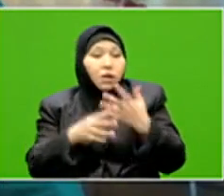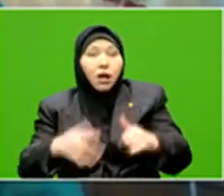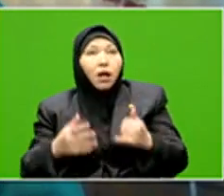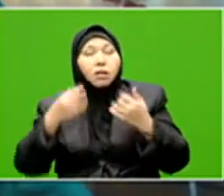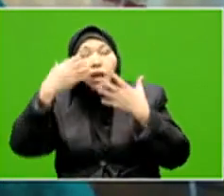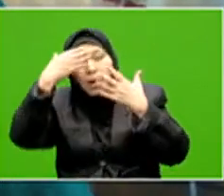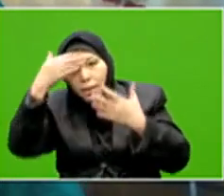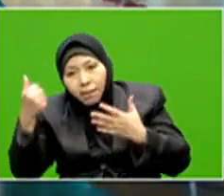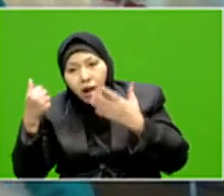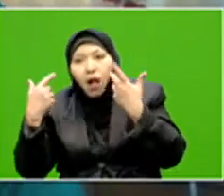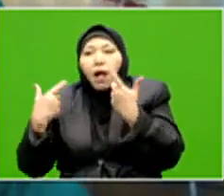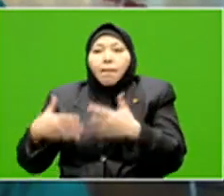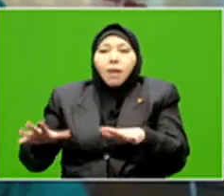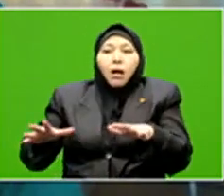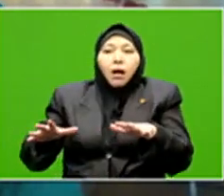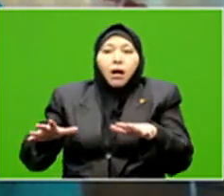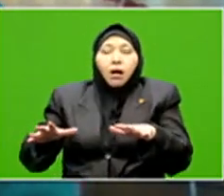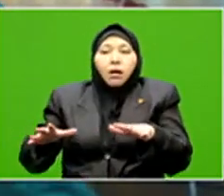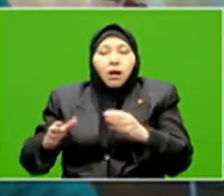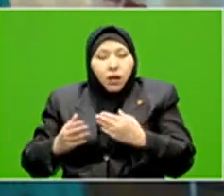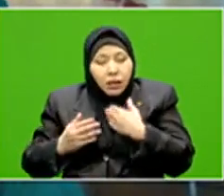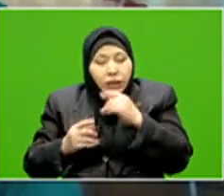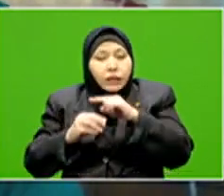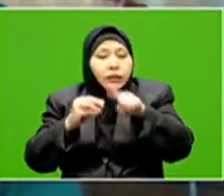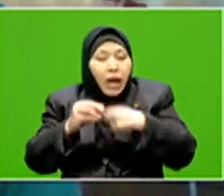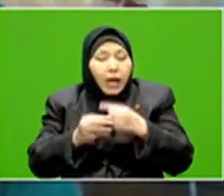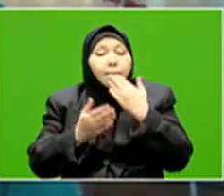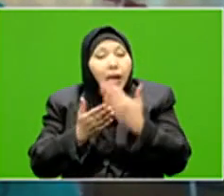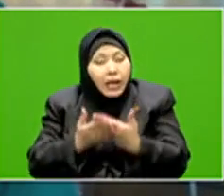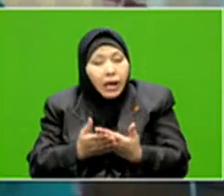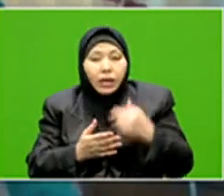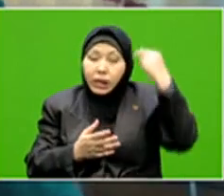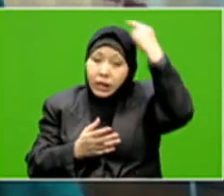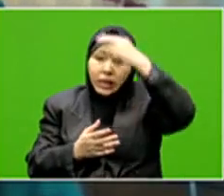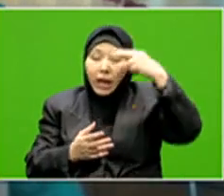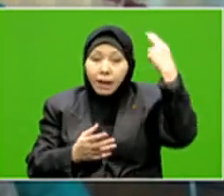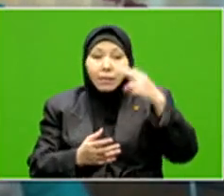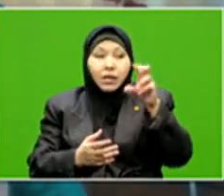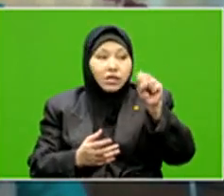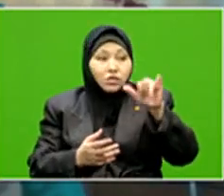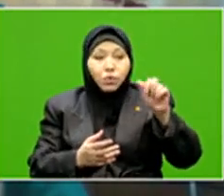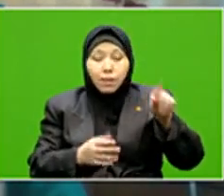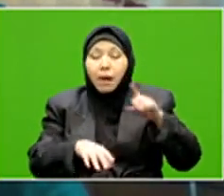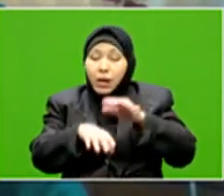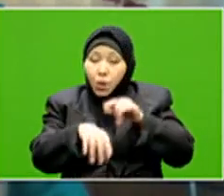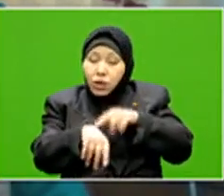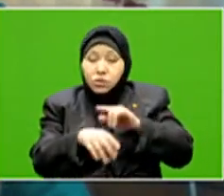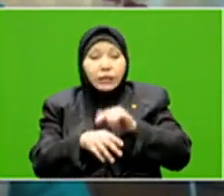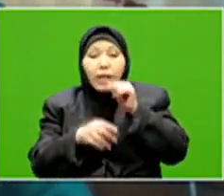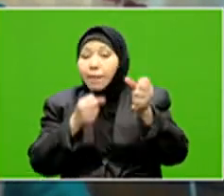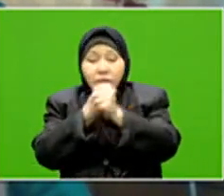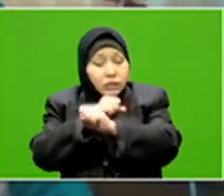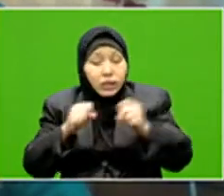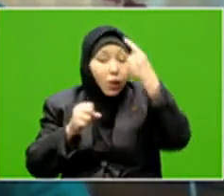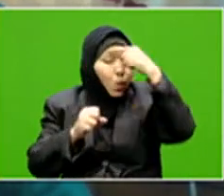perkara, iaitu satu pengiktirafan terhadap kebaikan Nabi Syuaib. Di mana mereka pada ketika itu walaupun tak bersedia